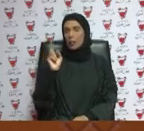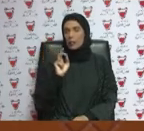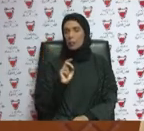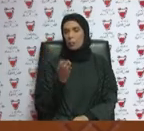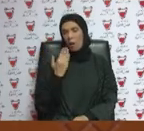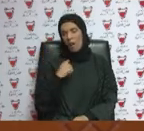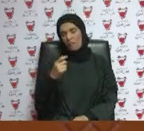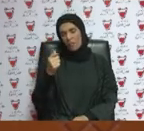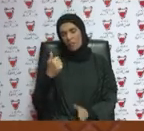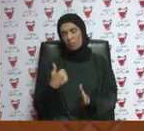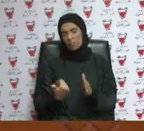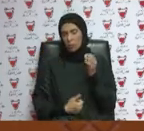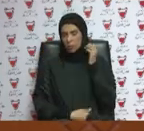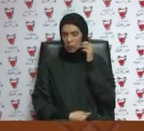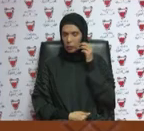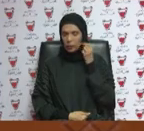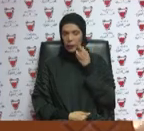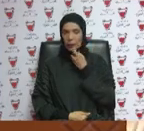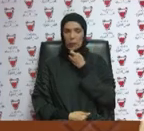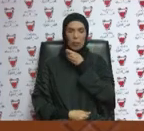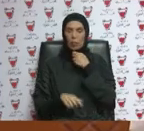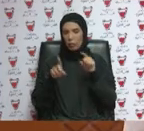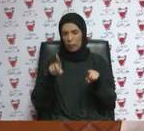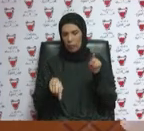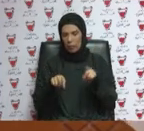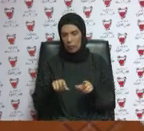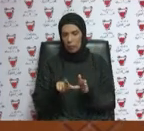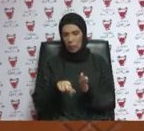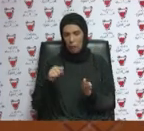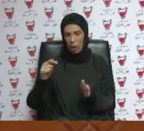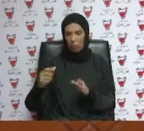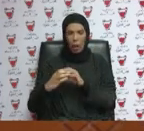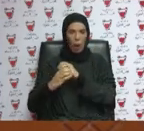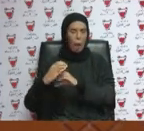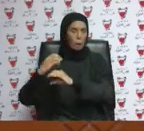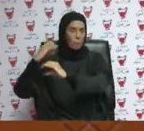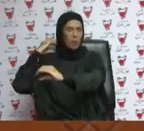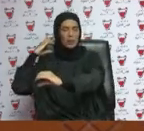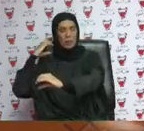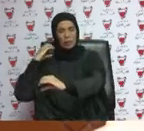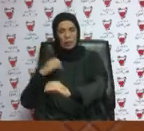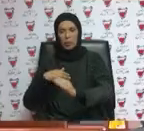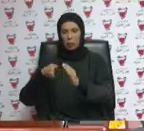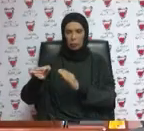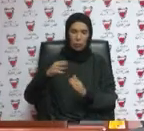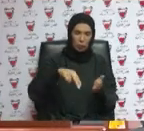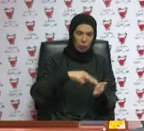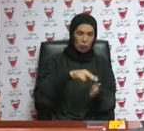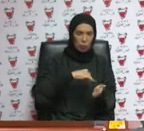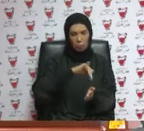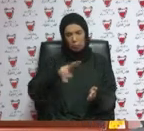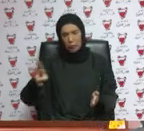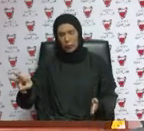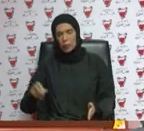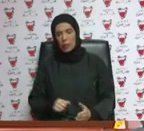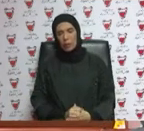مدخولهم. قس على ذلك بعض الناس أصحاب تكاسي، أصحاب باصات يترزق الله يوصل من القرية للمدينة ومن المدينة